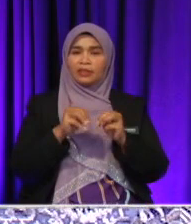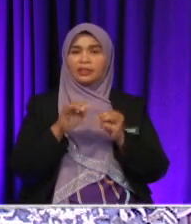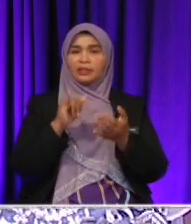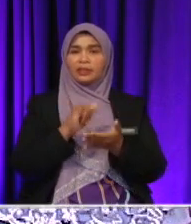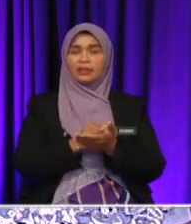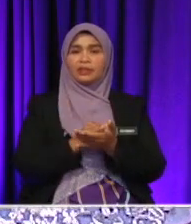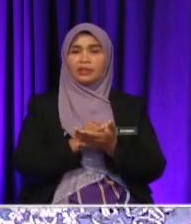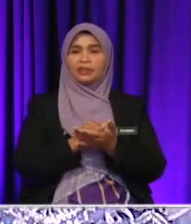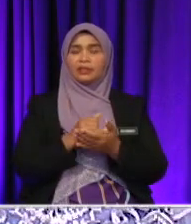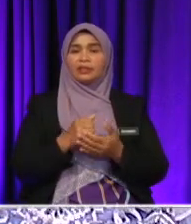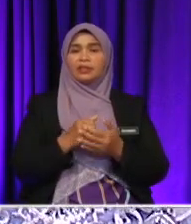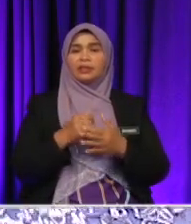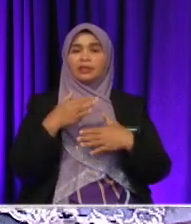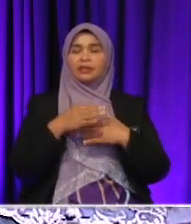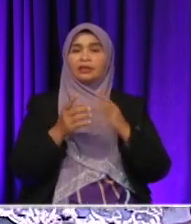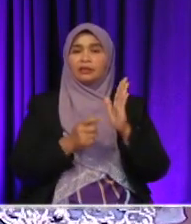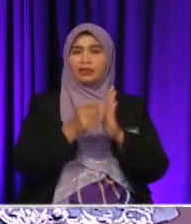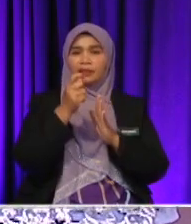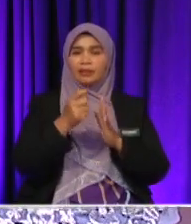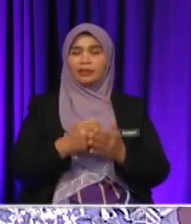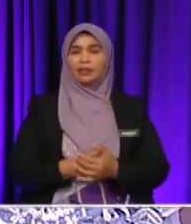yang darah tinggi